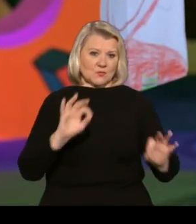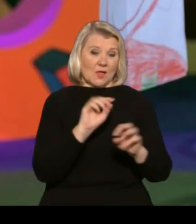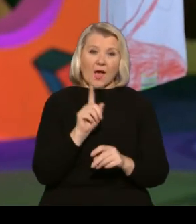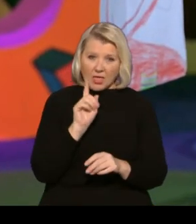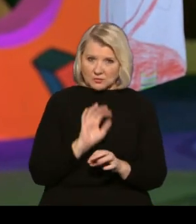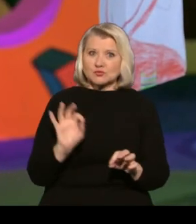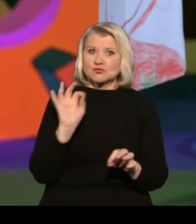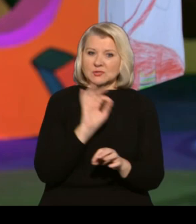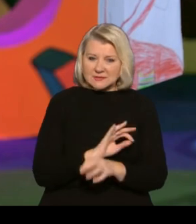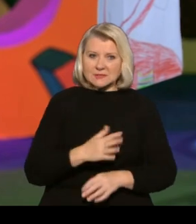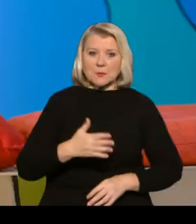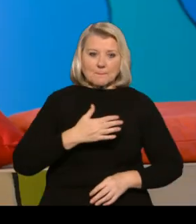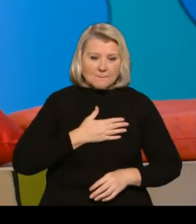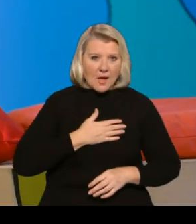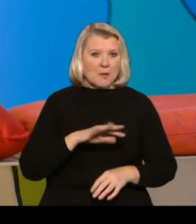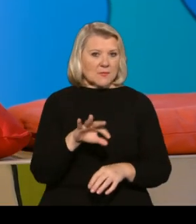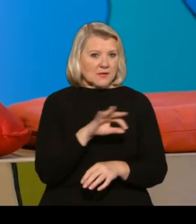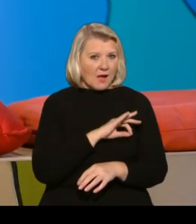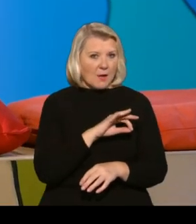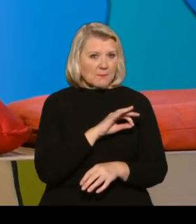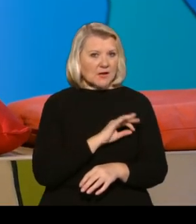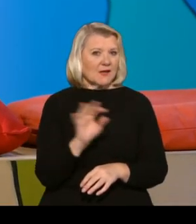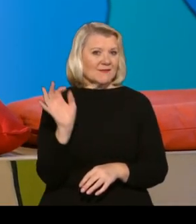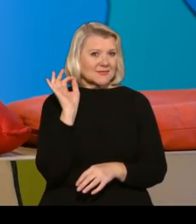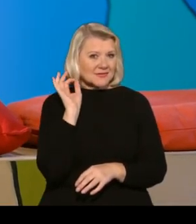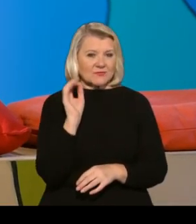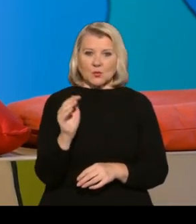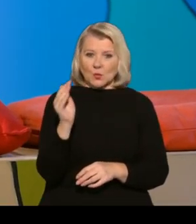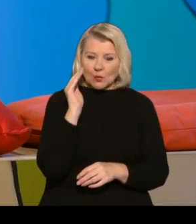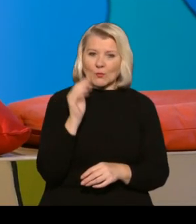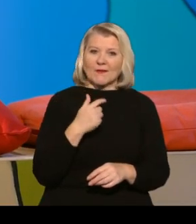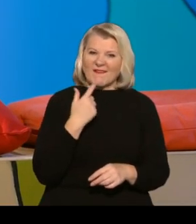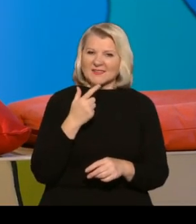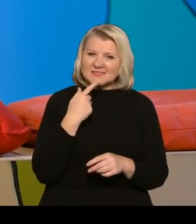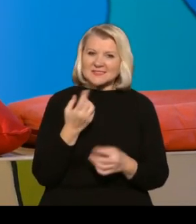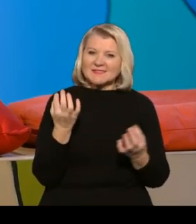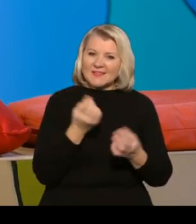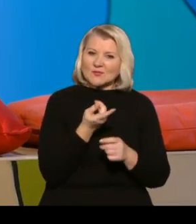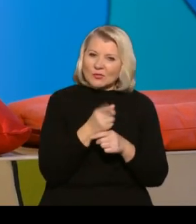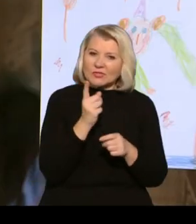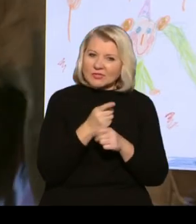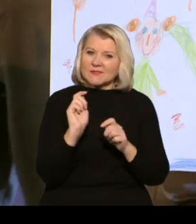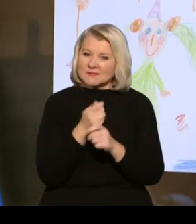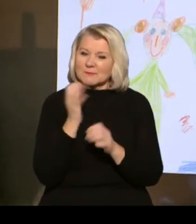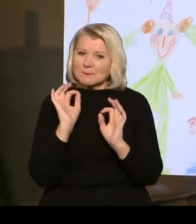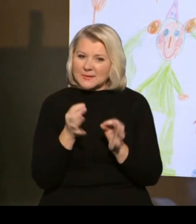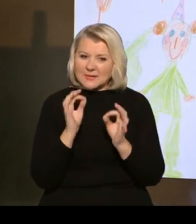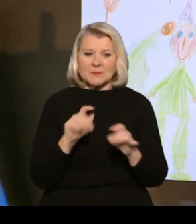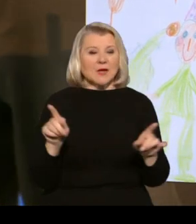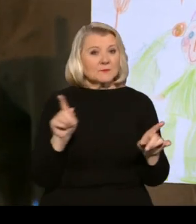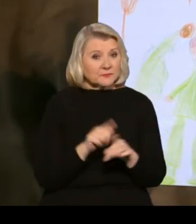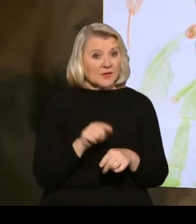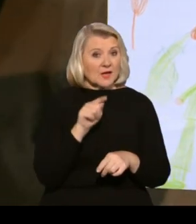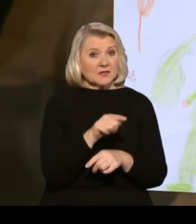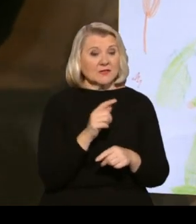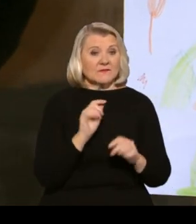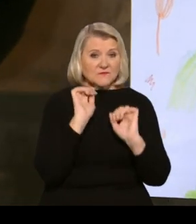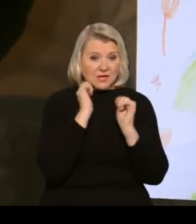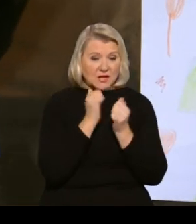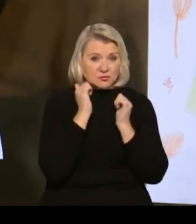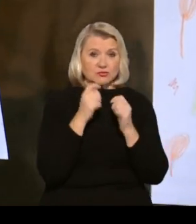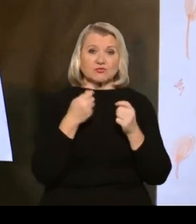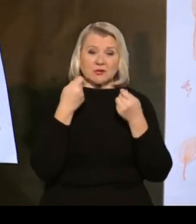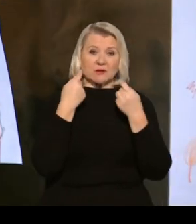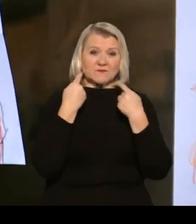kamarády, holčičandy, klučíky. Chci jim věšet na nos, chci jim věšet bulíky. I Františkovi, Filipkovi, no a